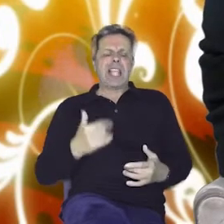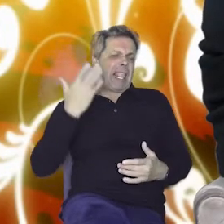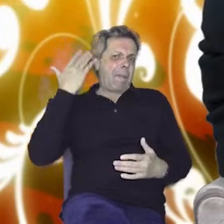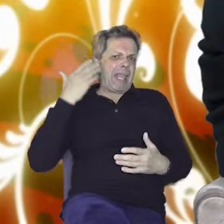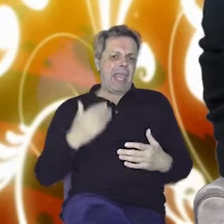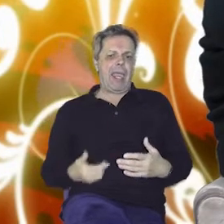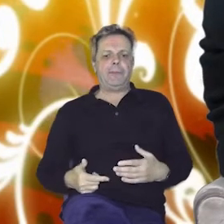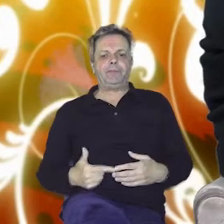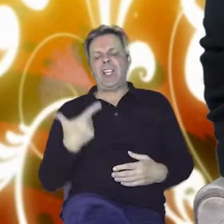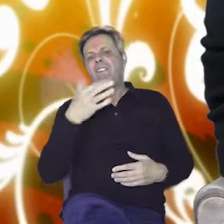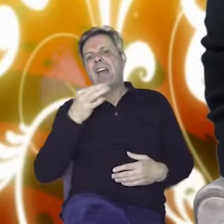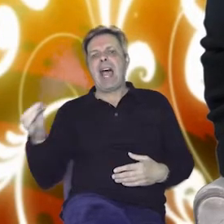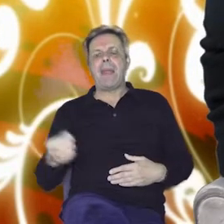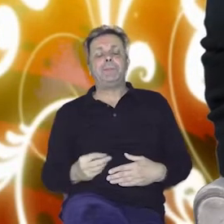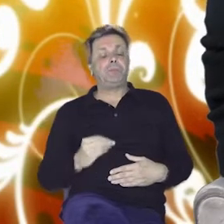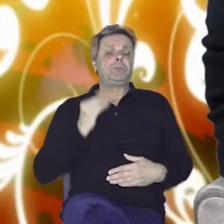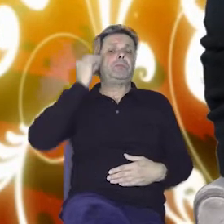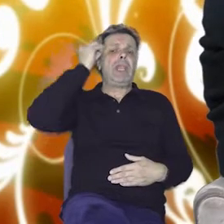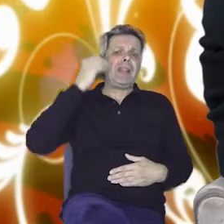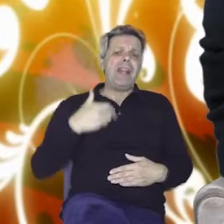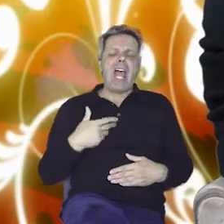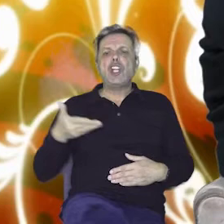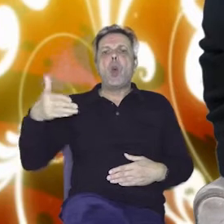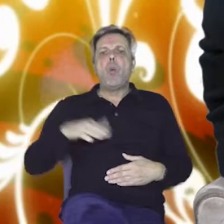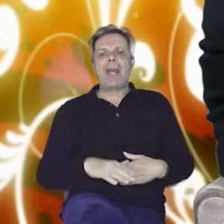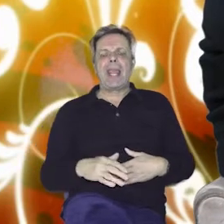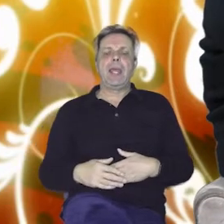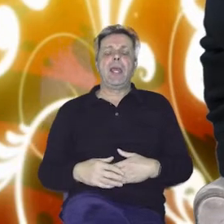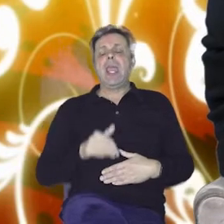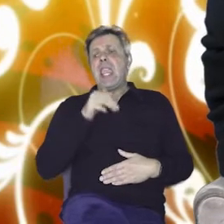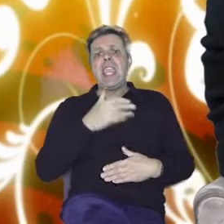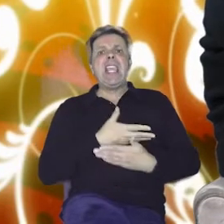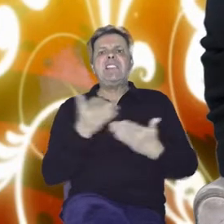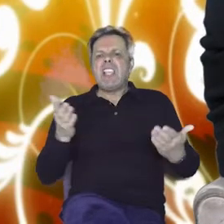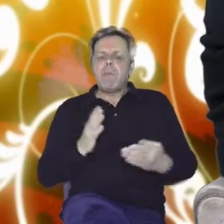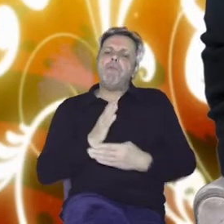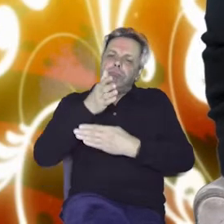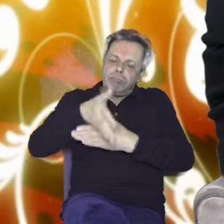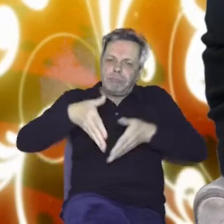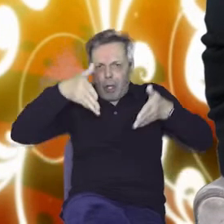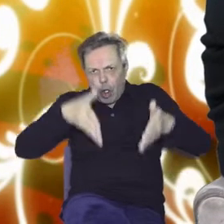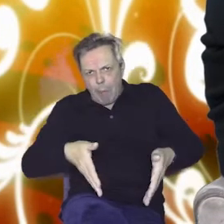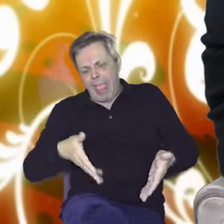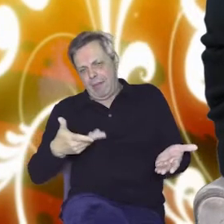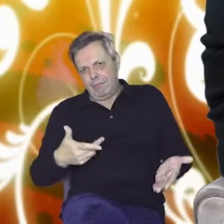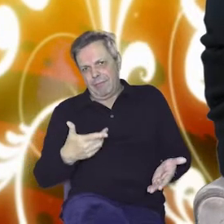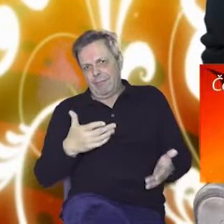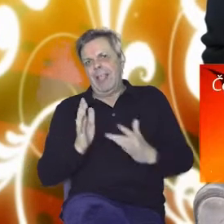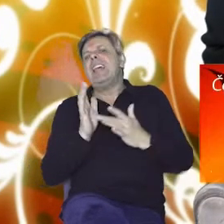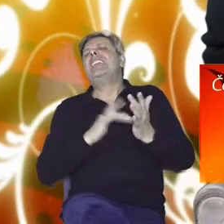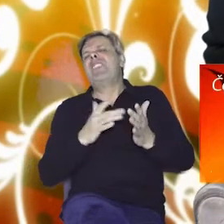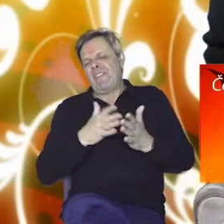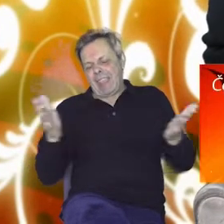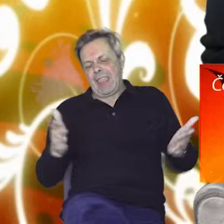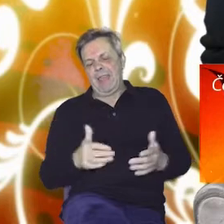evo 2 dana sjećali naših umrlih, da, pa smo svi pohodili groblja, tako isto i ova